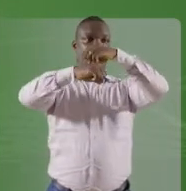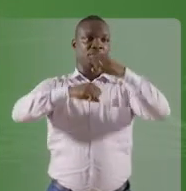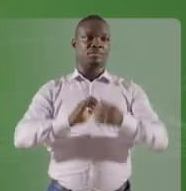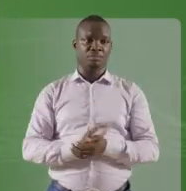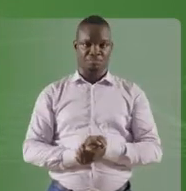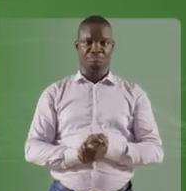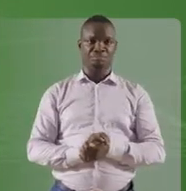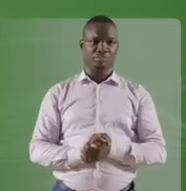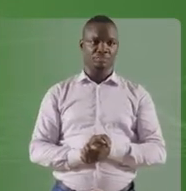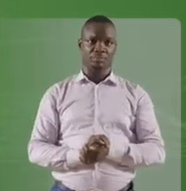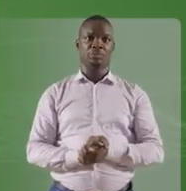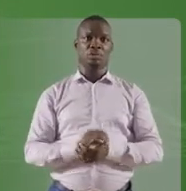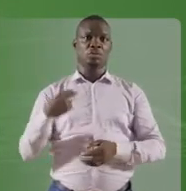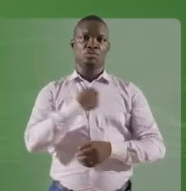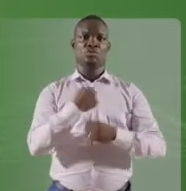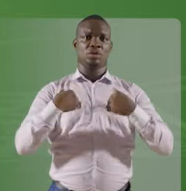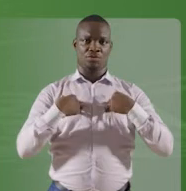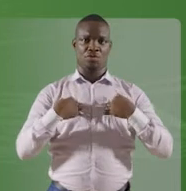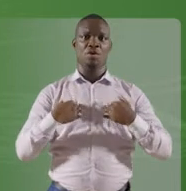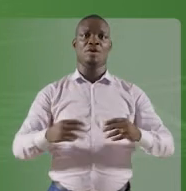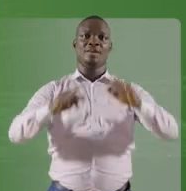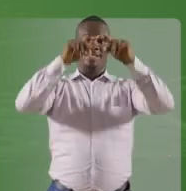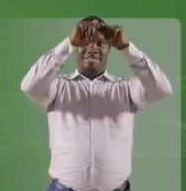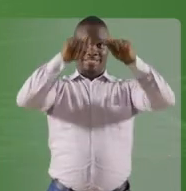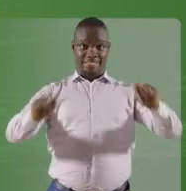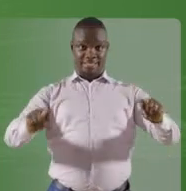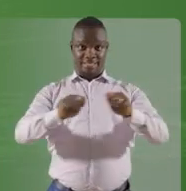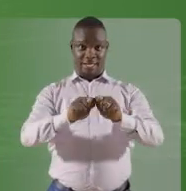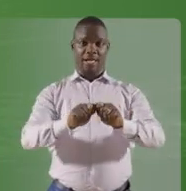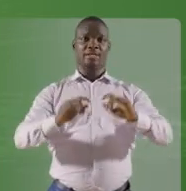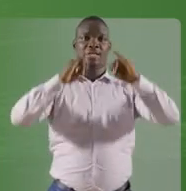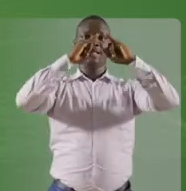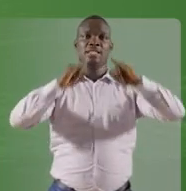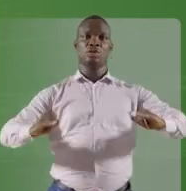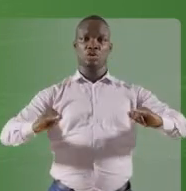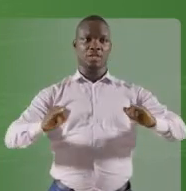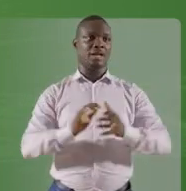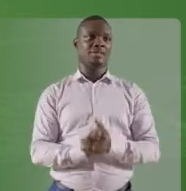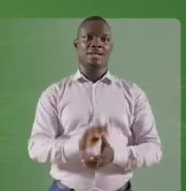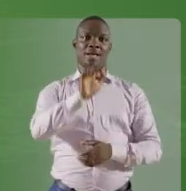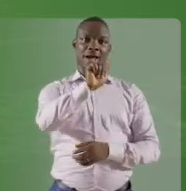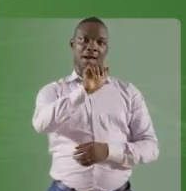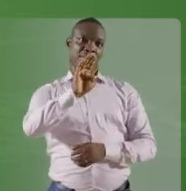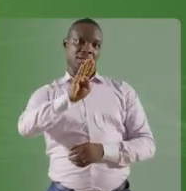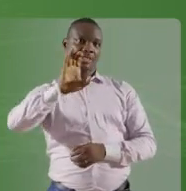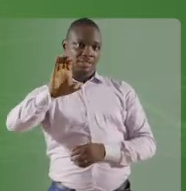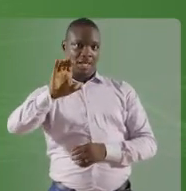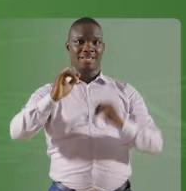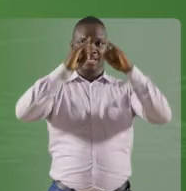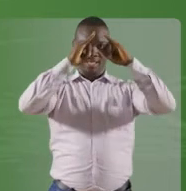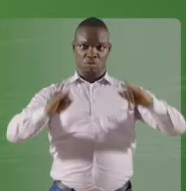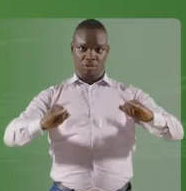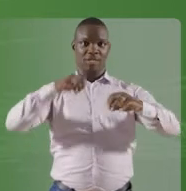c'est le triangle isocèle. Donc, triangle ABC, isocèle en